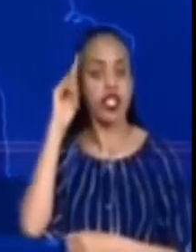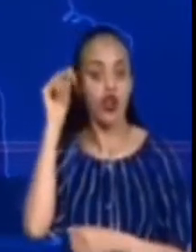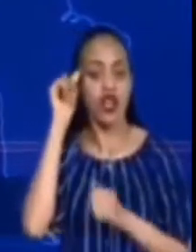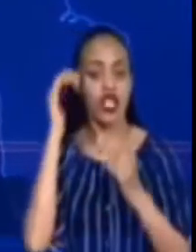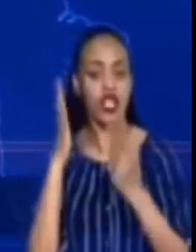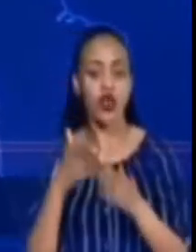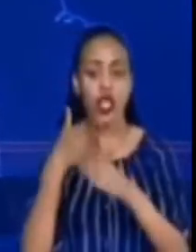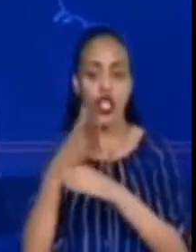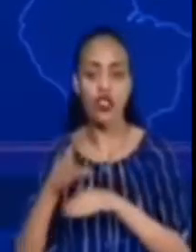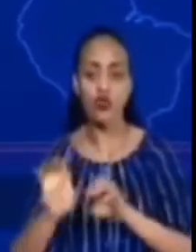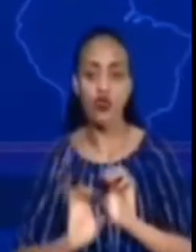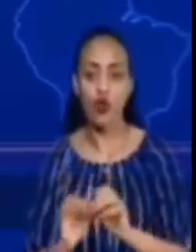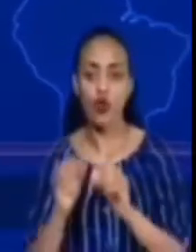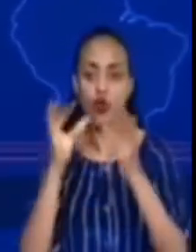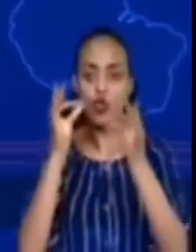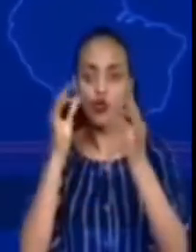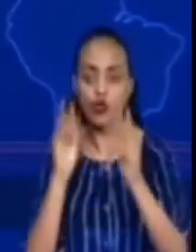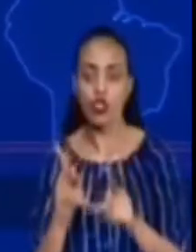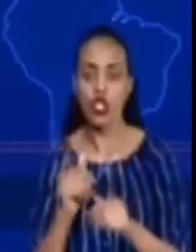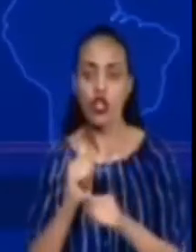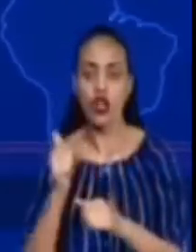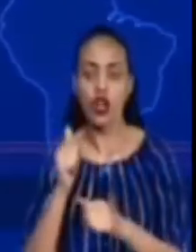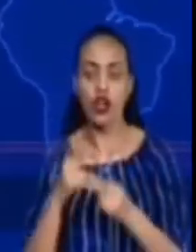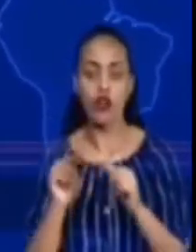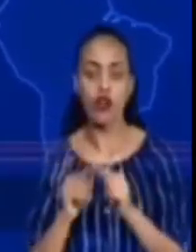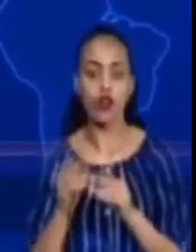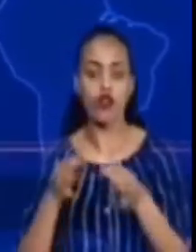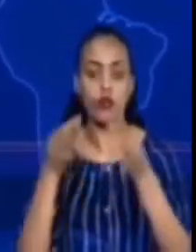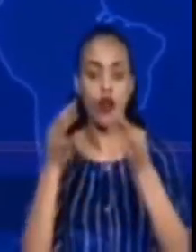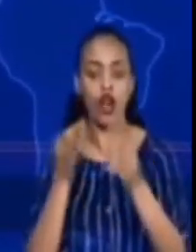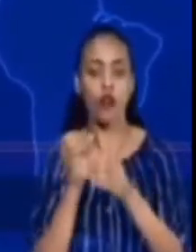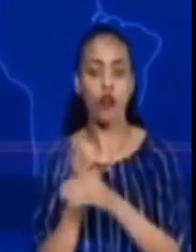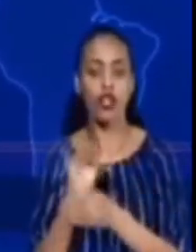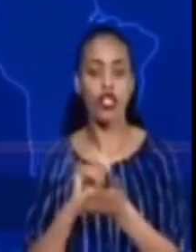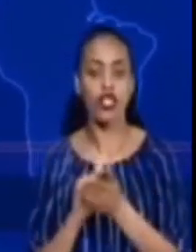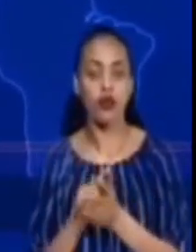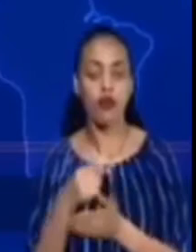አለ በዚህ ደግሞ በኦሞ በአዋሽ